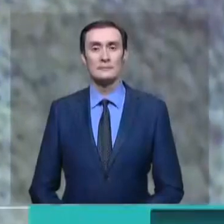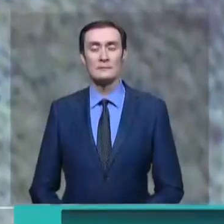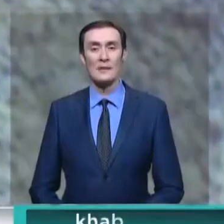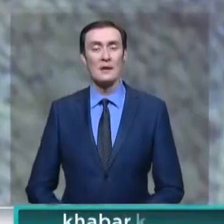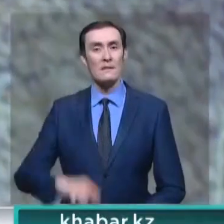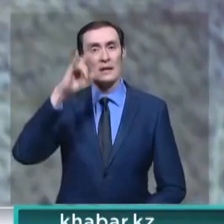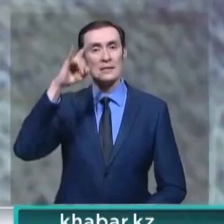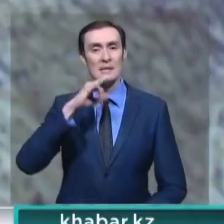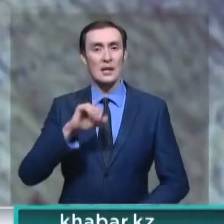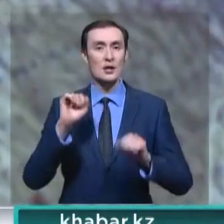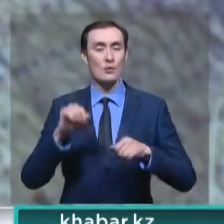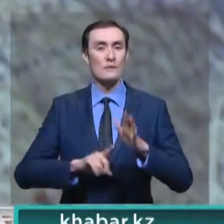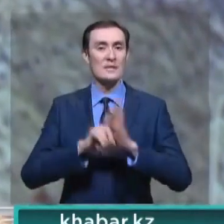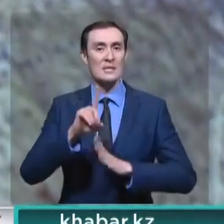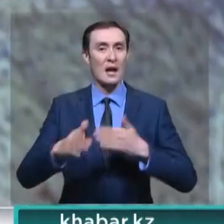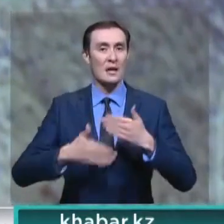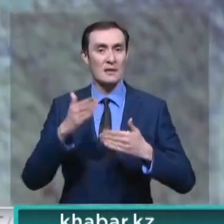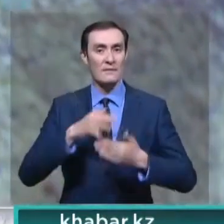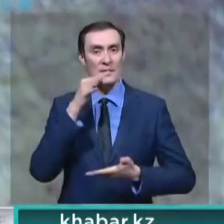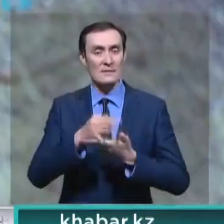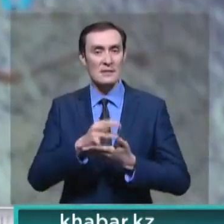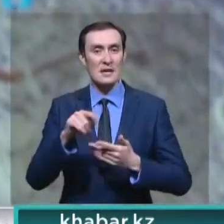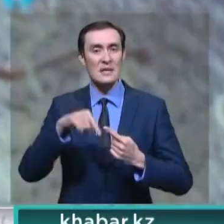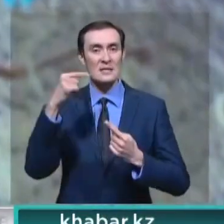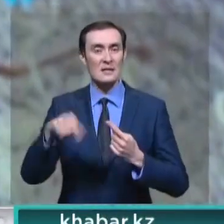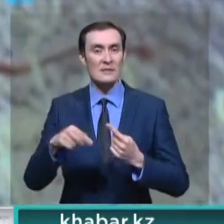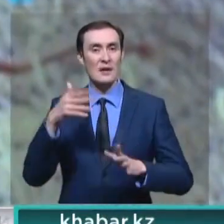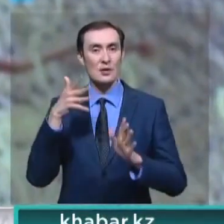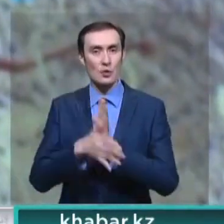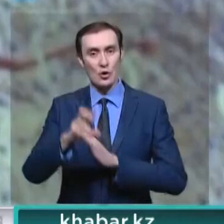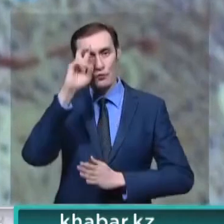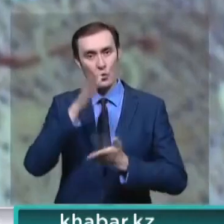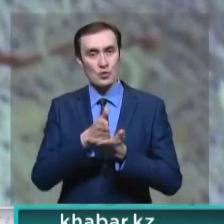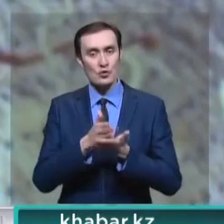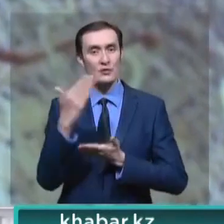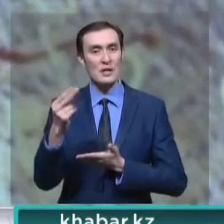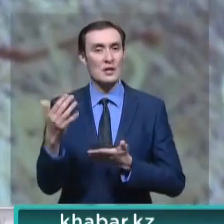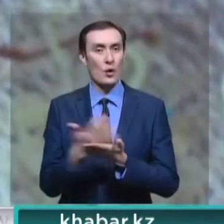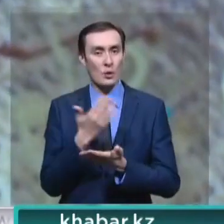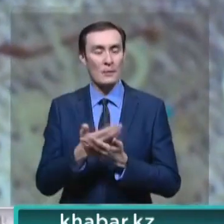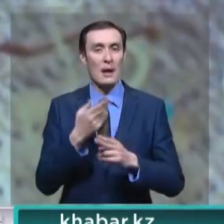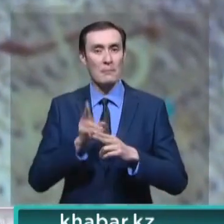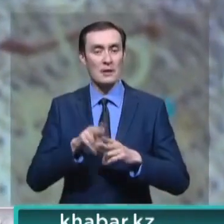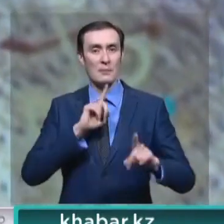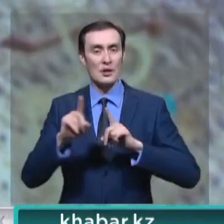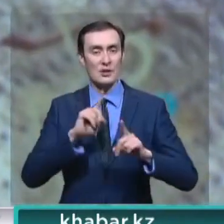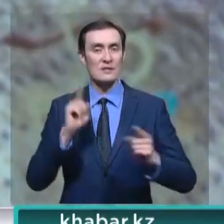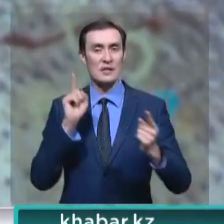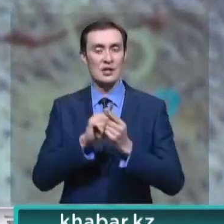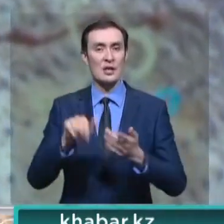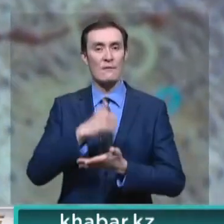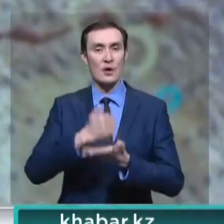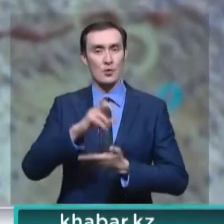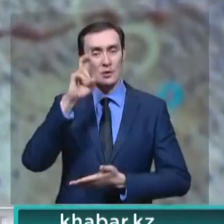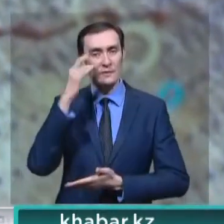В Казахстане могут ввести ответственность за несоответствие расходов чиновников и их доходам. Об этом сегодня шла речь на встрече